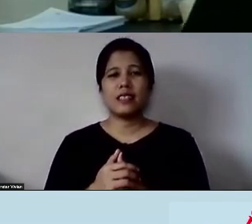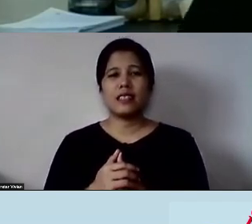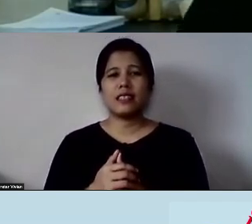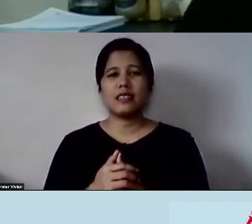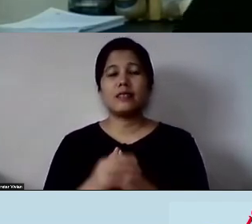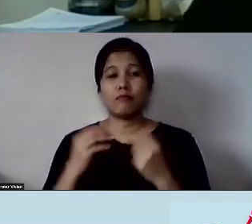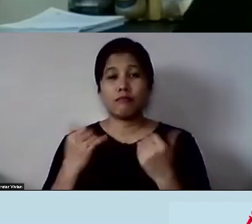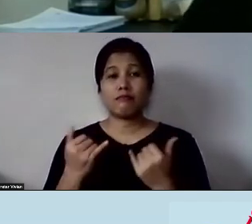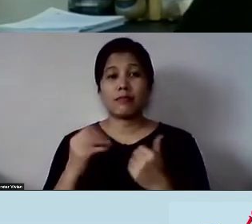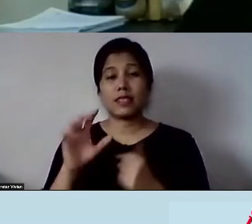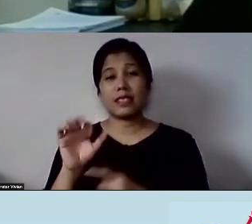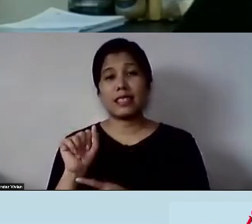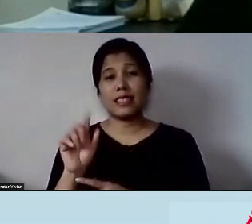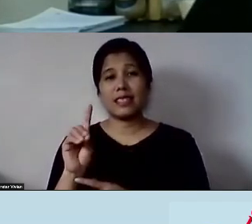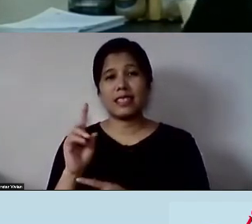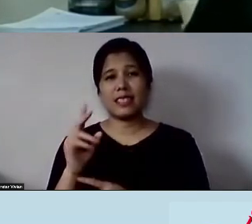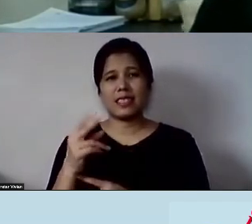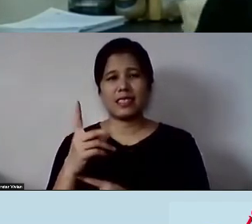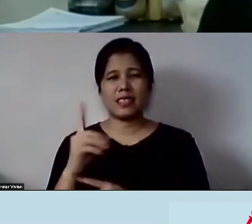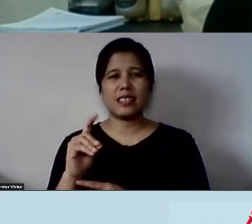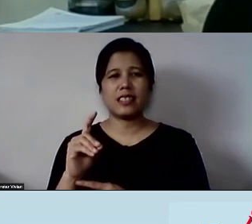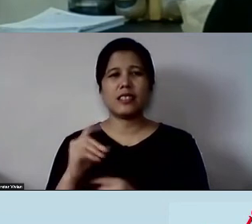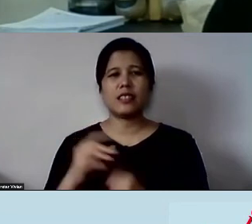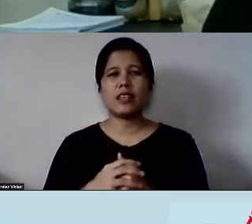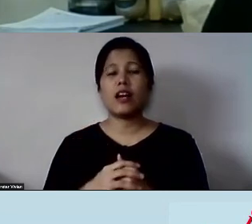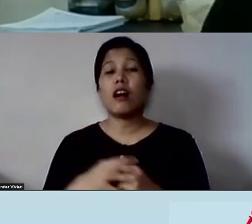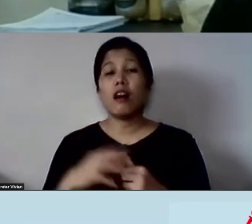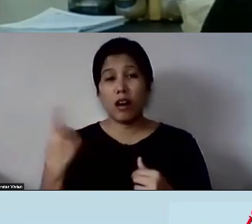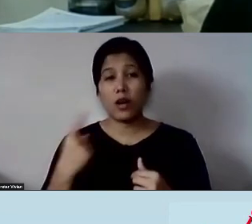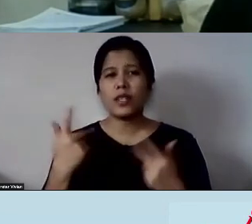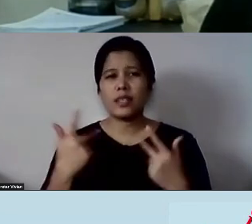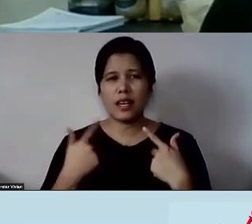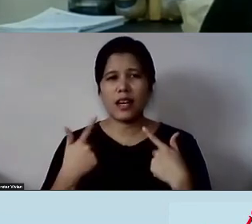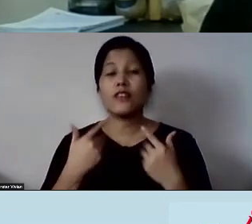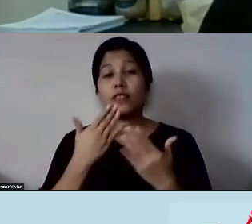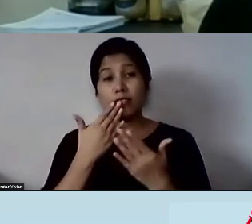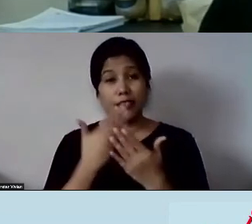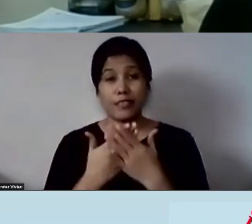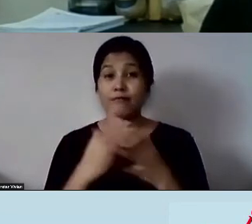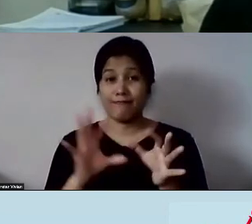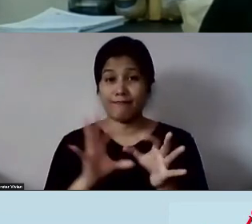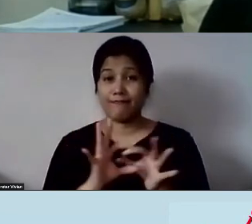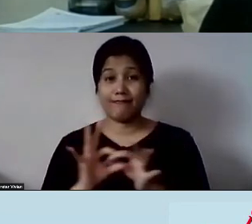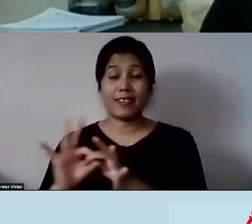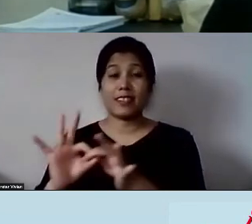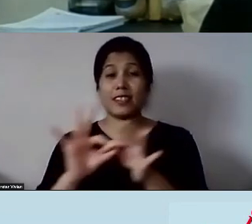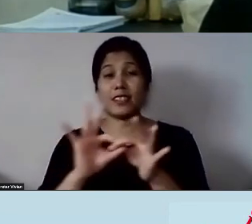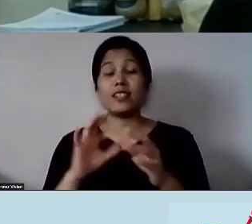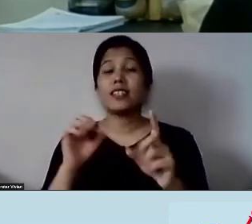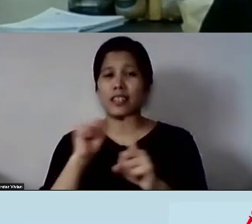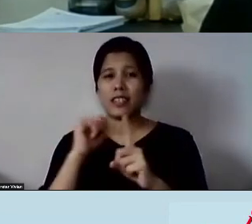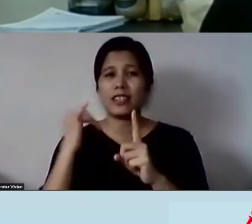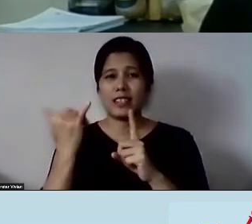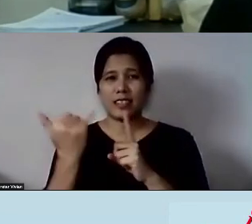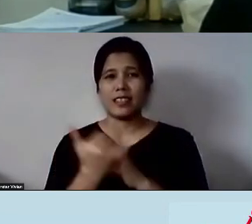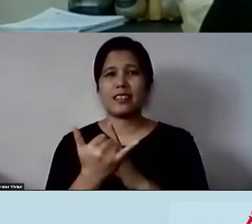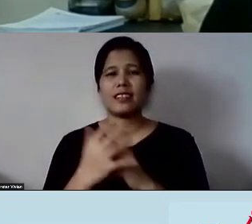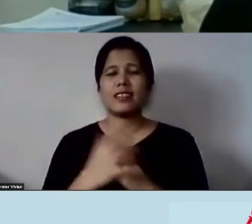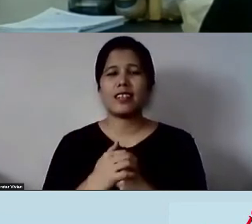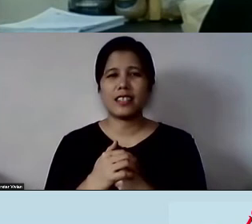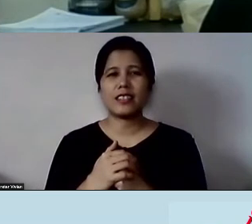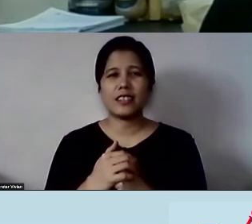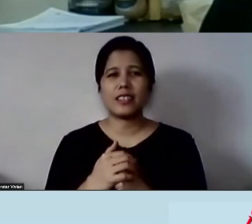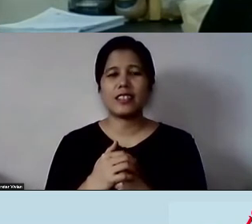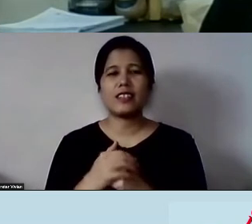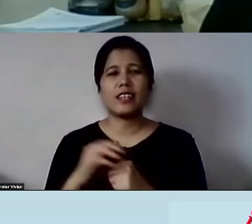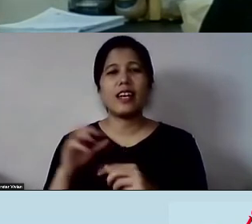not ignoring people with ADHD. I've always had very good relationship. The ADHD Society has always had very good relationship with the